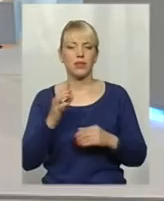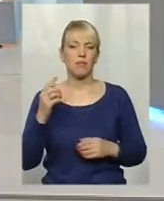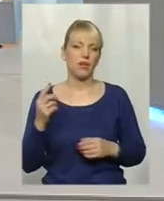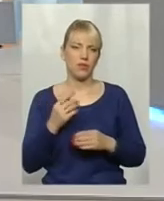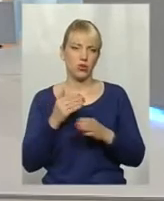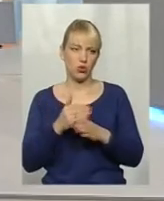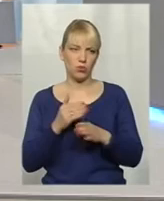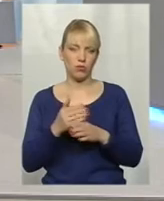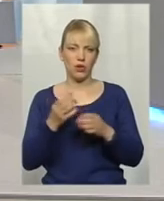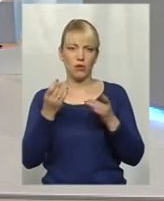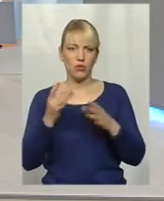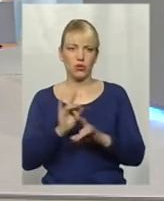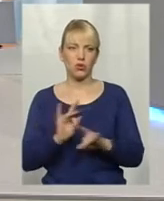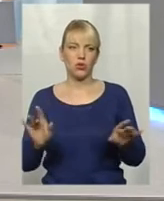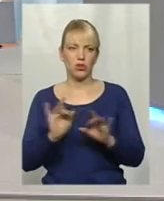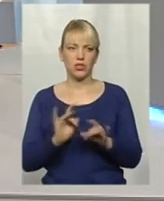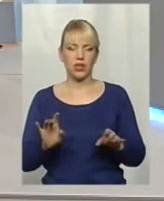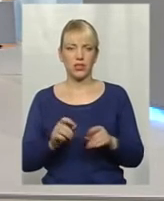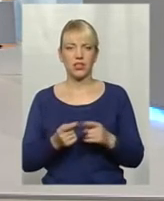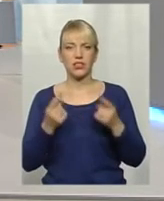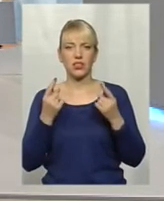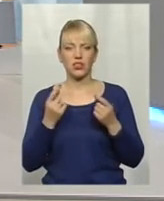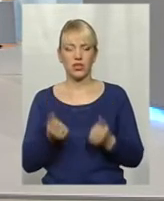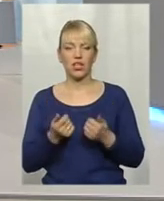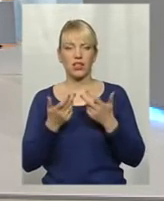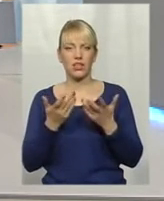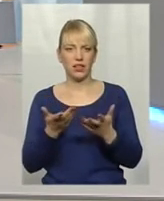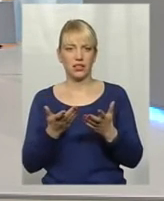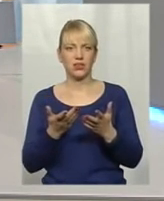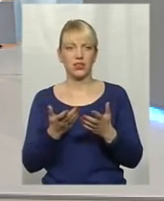тобто, простого роз'яснення. Так, значна кількість осіб,